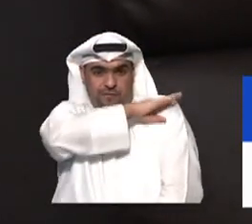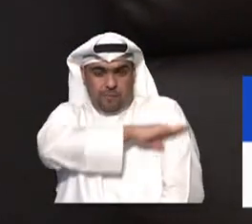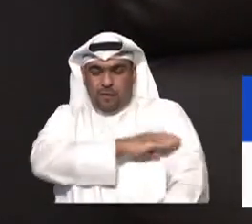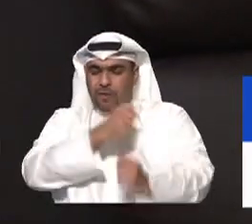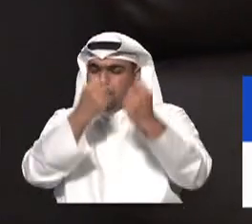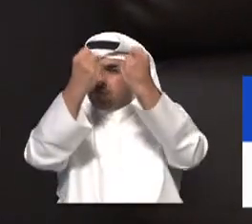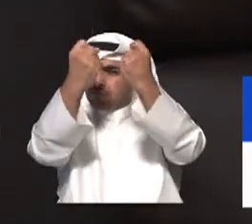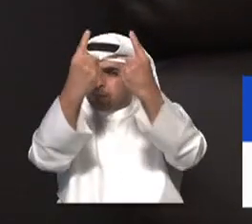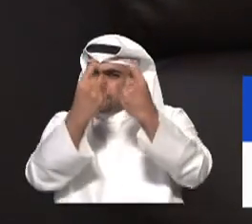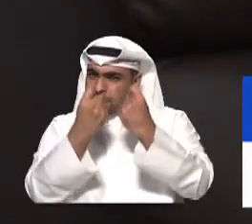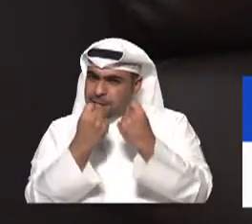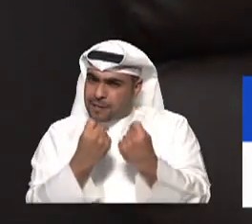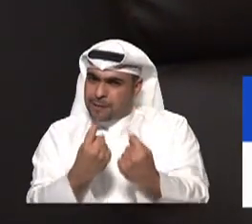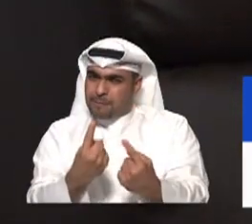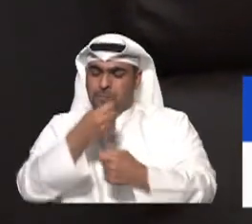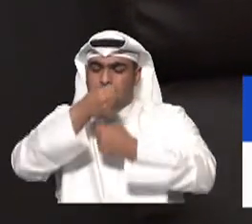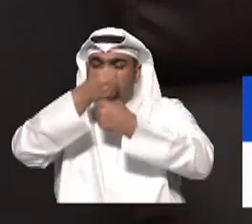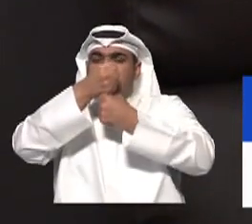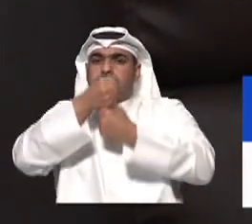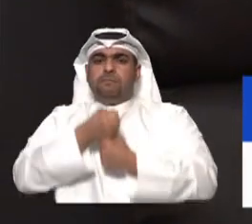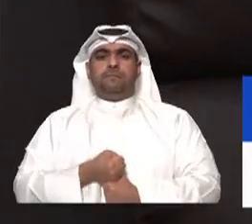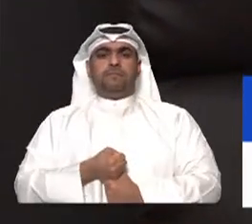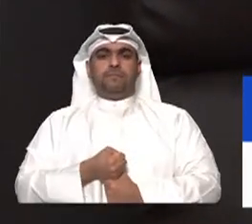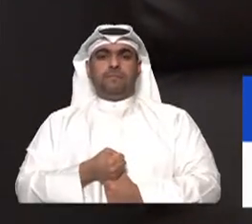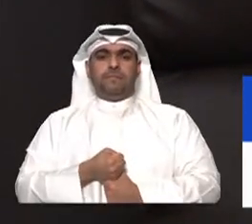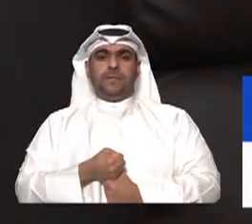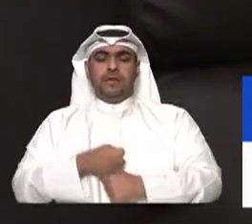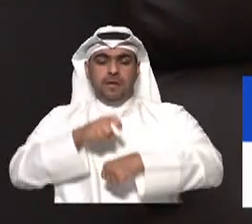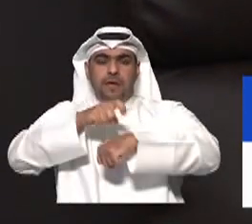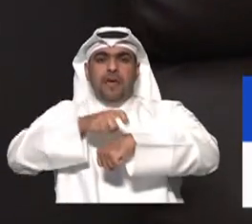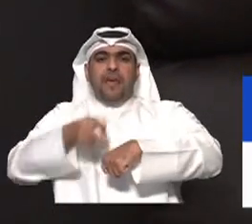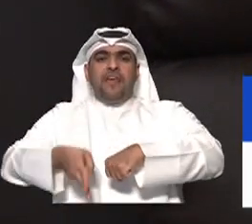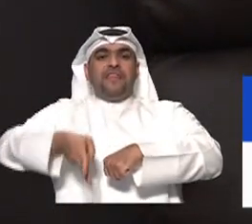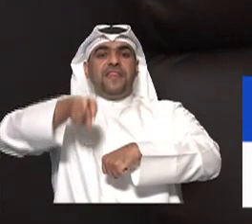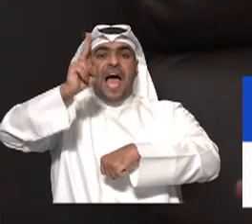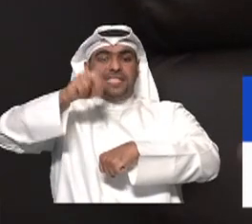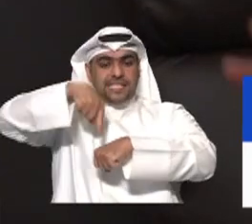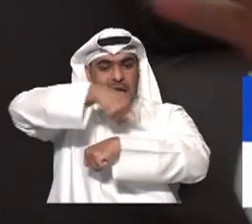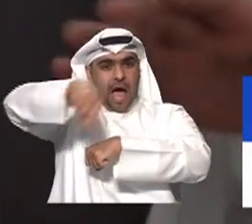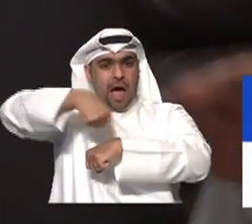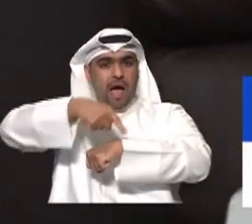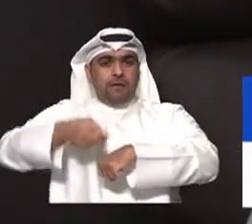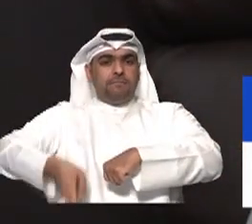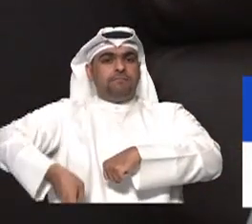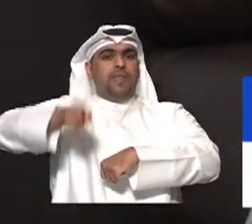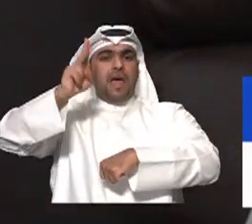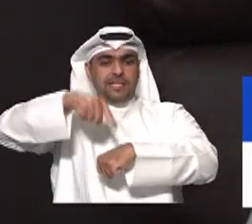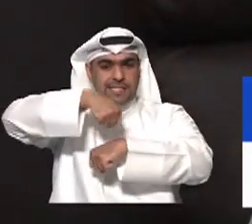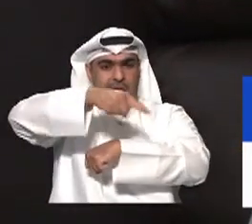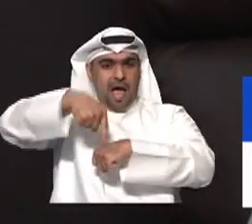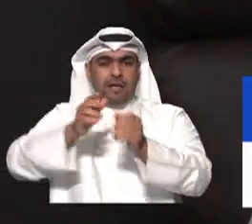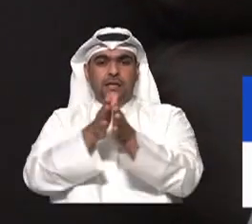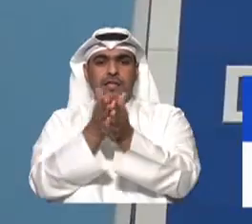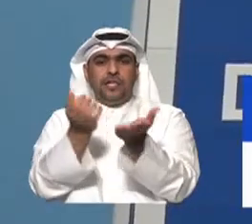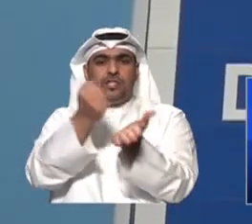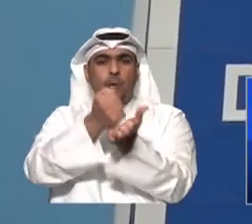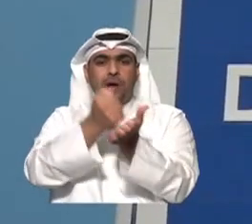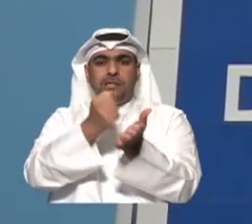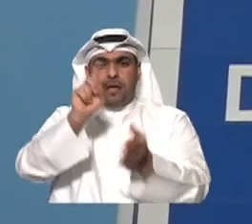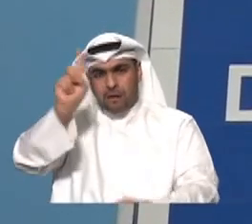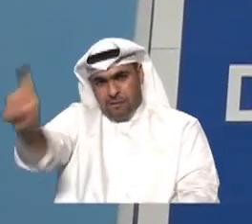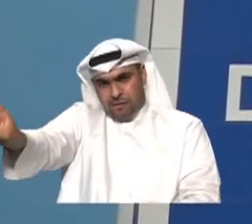أماكنكم ومواقعكم وتداومون 12 ب12 ساعة، فبارك الله فيكم، وهذا اللي يفرح سموه.